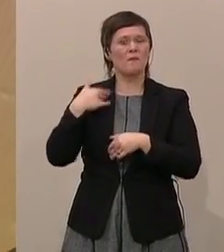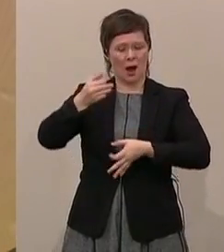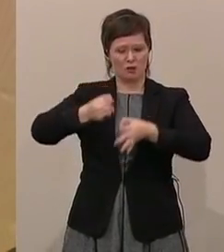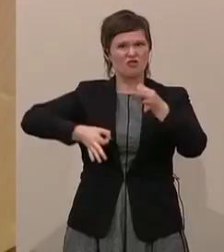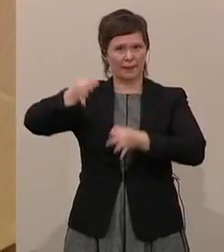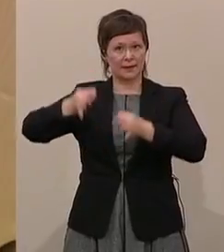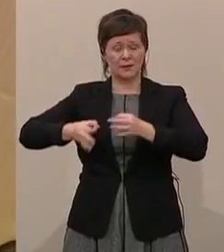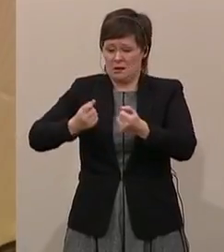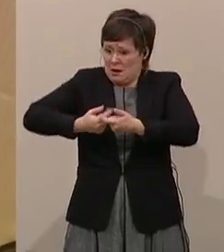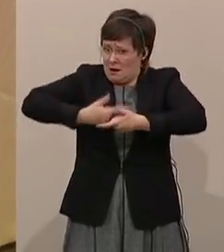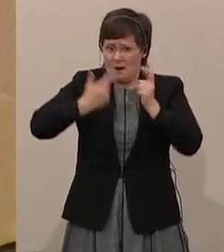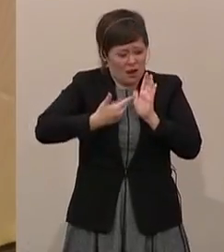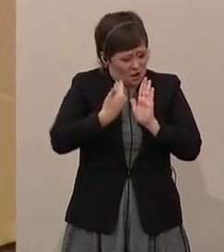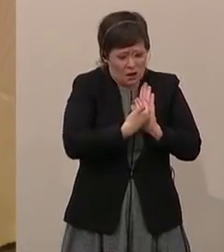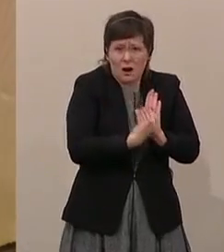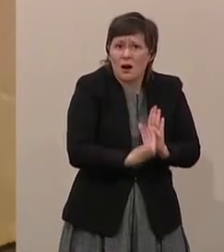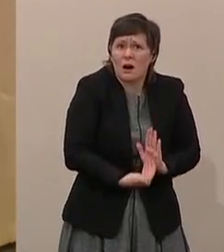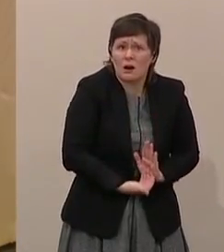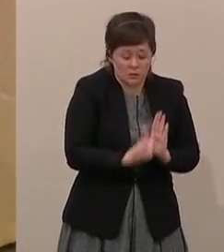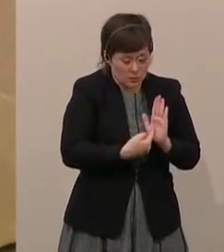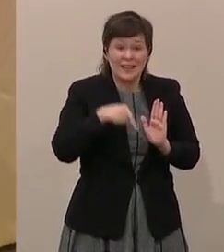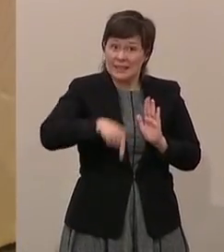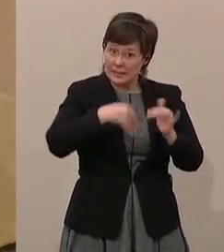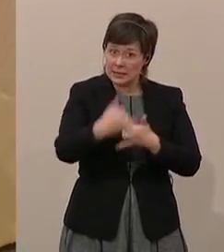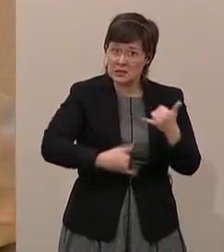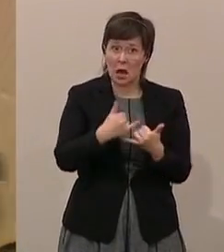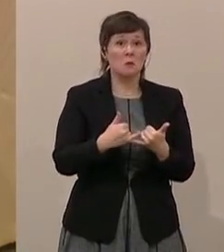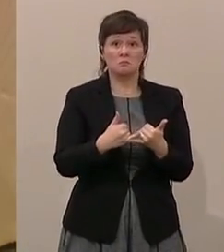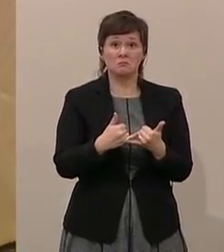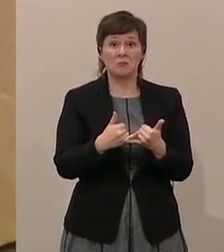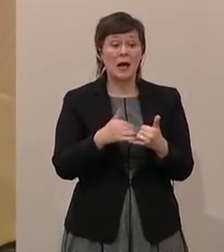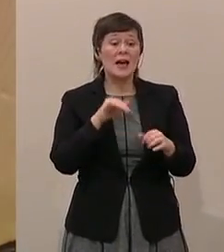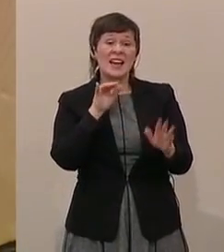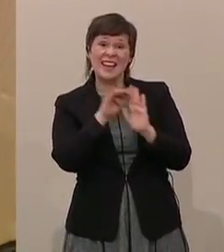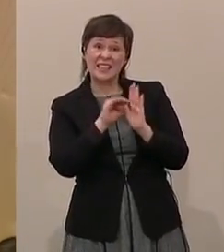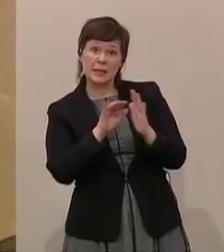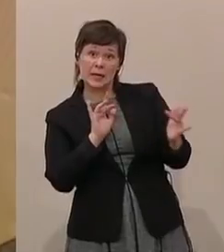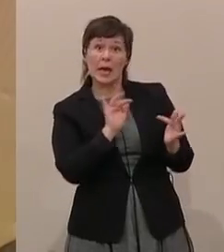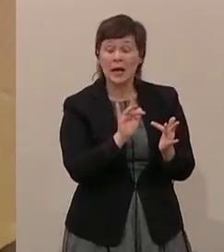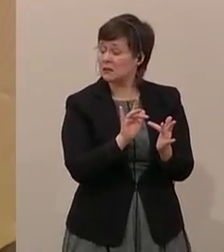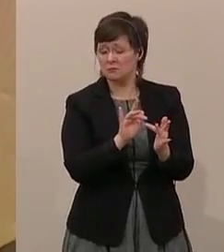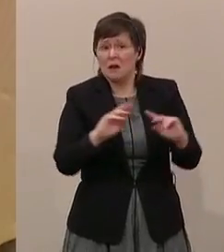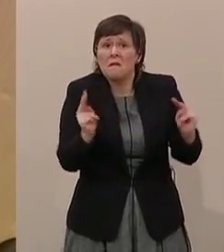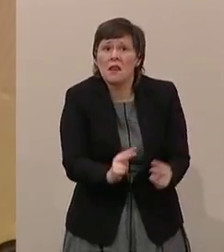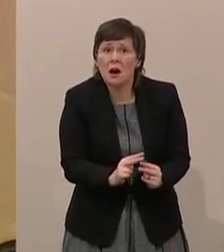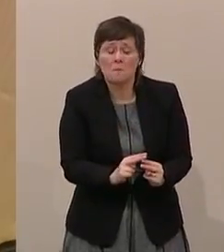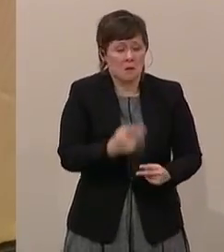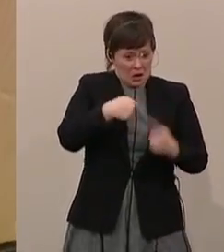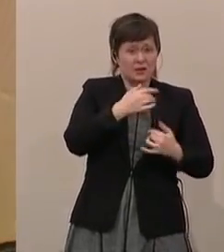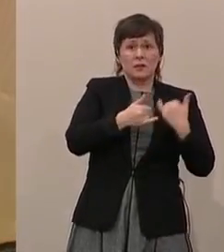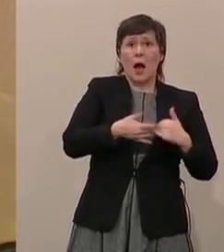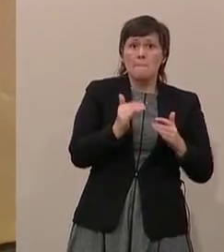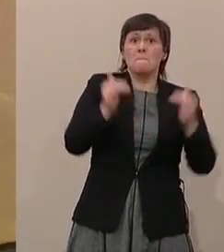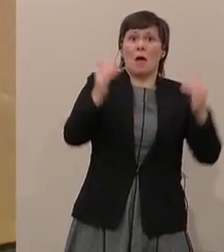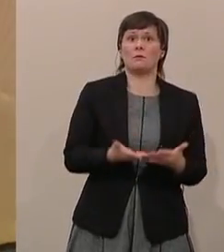Eine ganz klare Sache, die auf dem Tisch liegt. Es gibt weniger Verstöße heuer als letztes Jahr. Liegt ganz klar auf dem Tisch. Weniger Verstöße, obwohl es